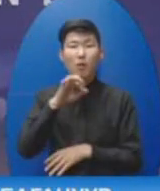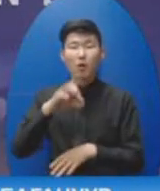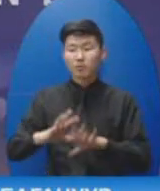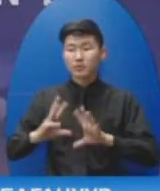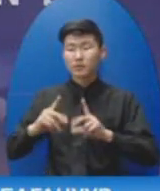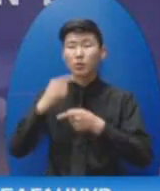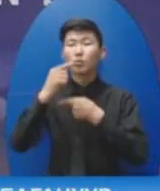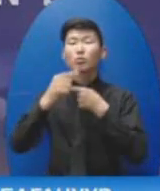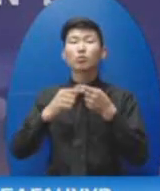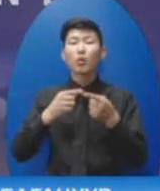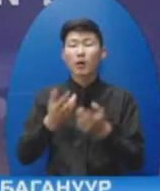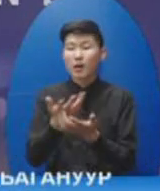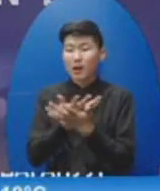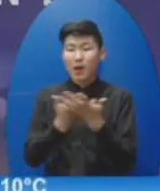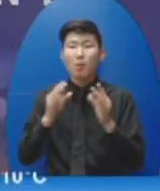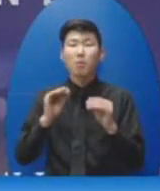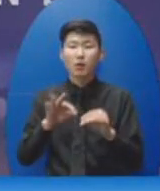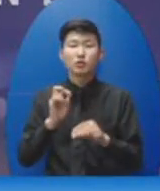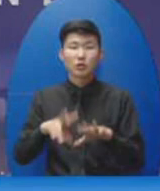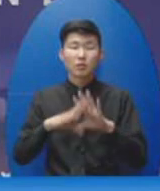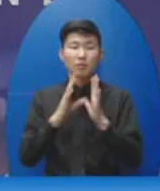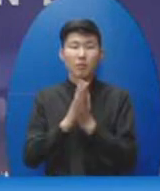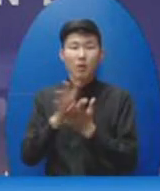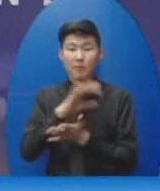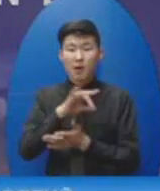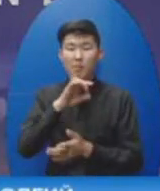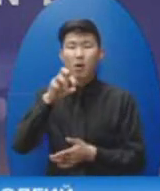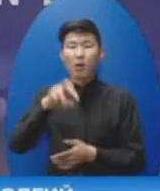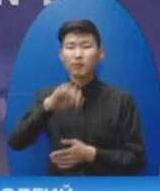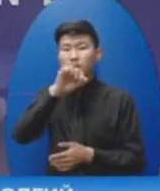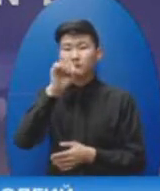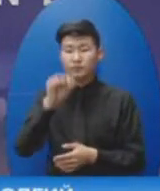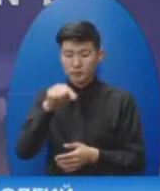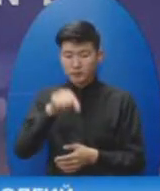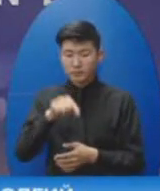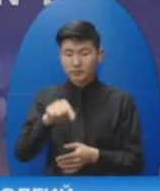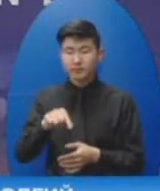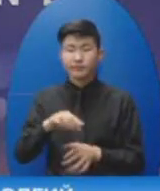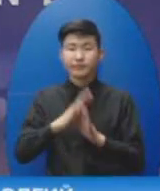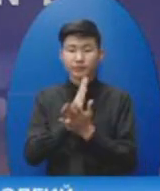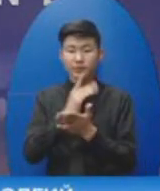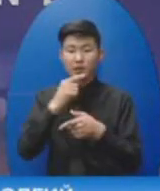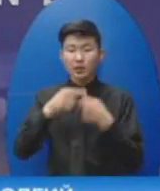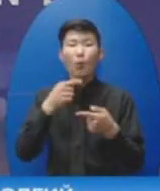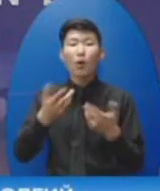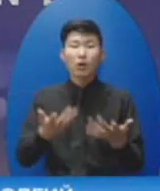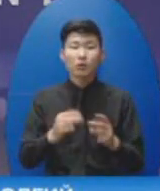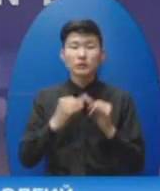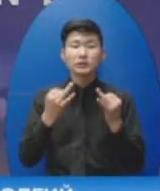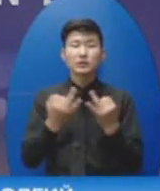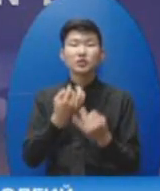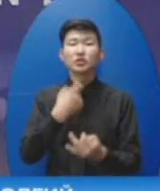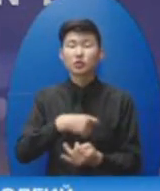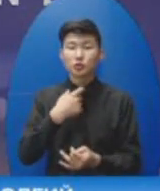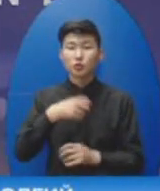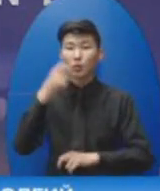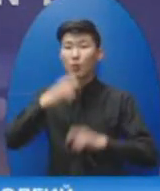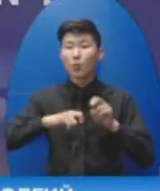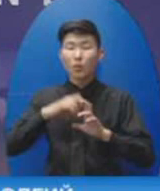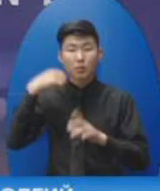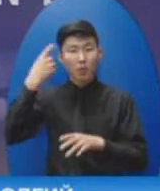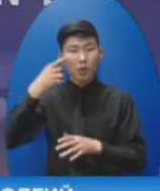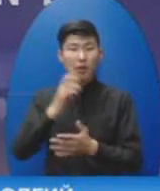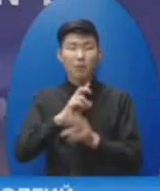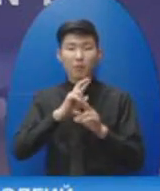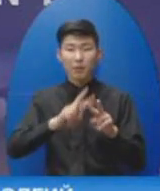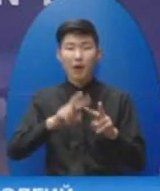талаарх хилцүүлэг болсон. Тэгвэл бид бомбуудын асуудлын өнөөгийн байдлын талаар улсын урлын гишүүн үйлдвэржилтийн бодлогын байнгын